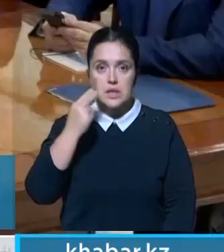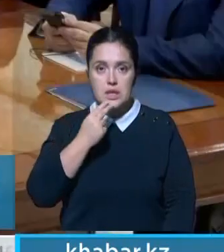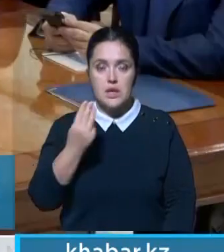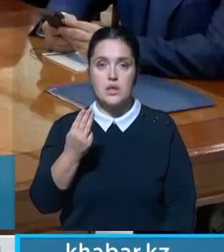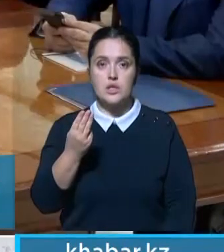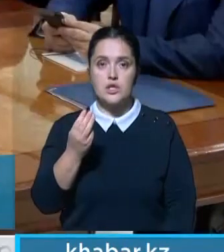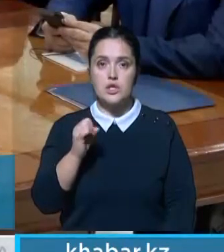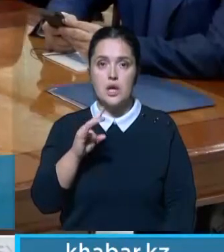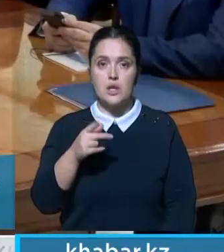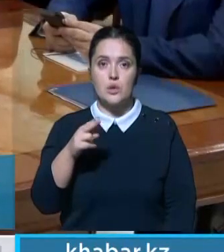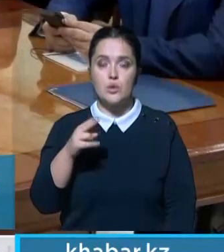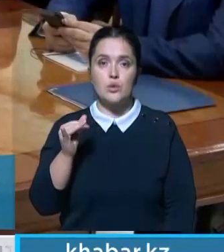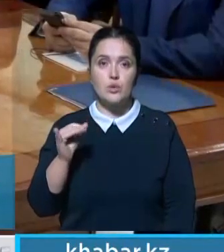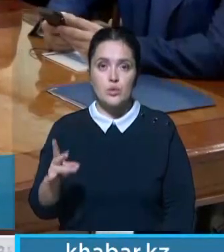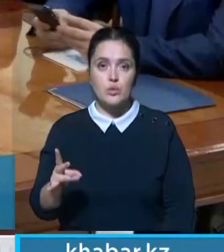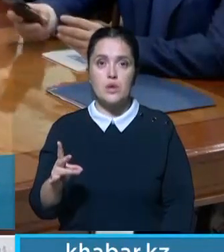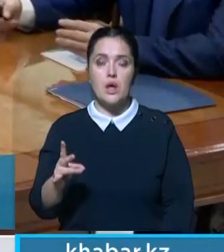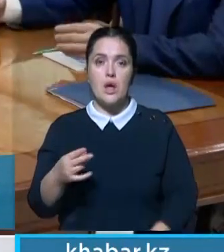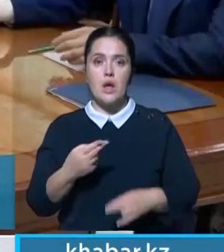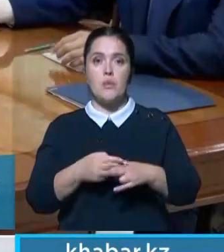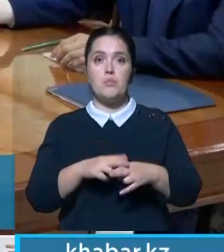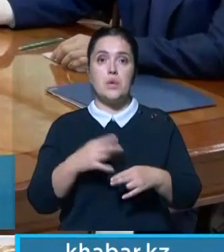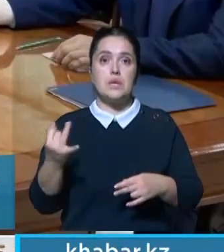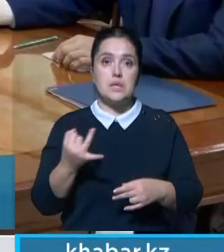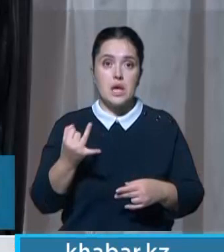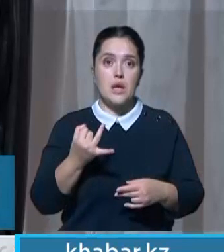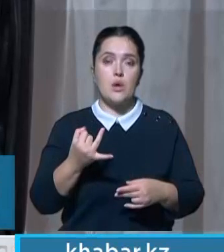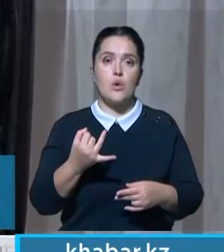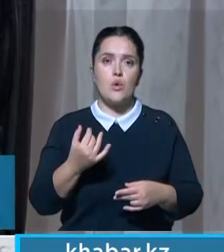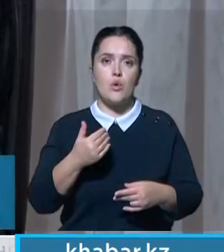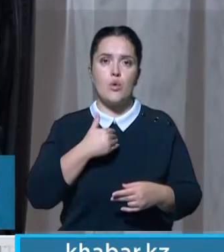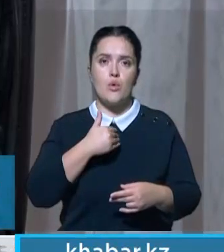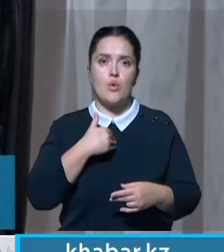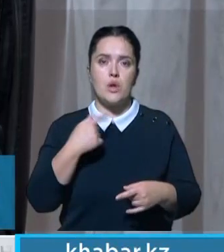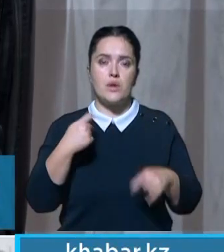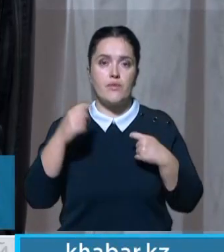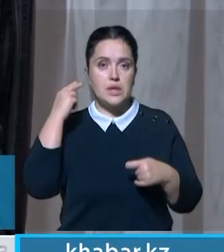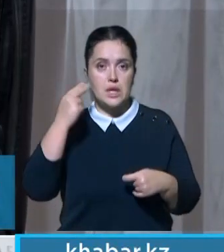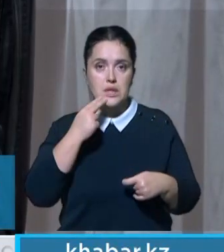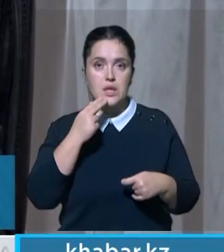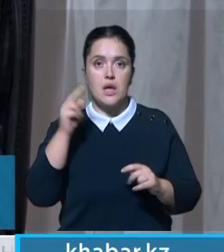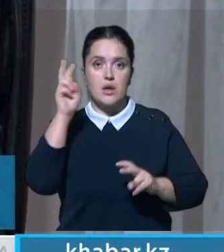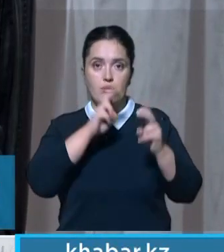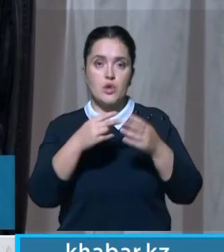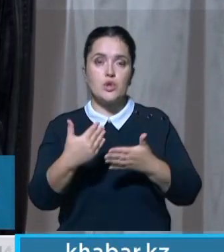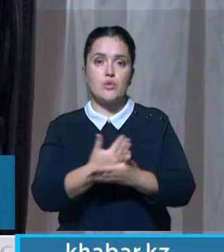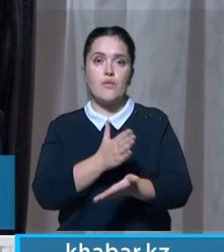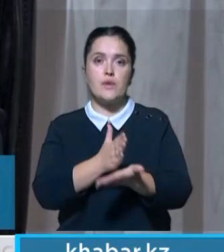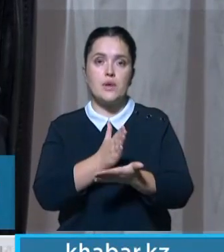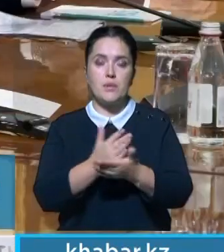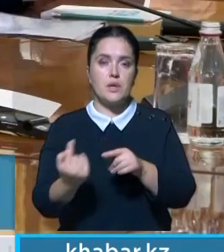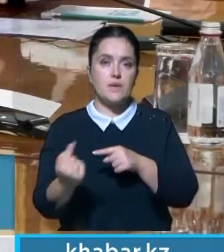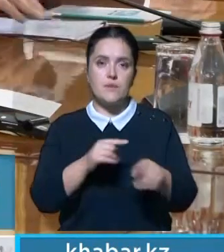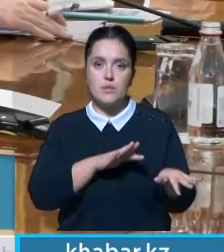приходится именно на Шаньдун. Вместе с тем, наша страна заинтересована в дальнейшем продвижении своих товаров на китайский рынок и поиске